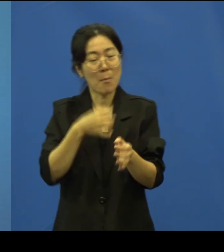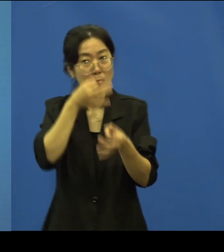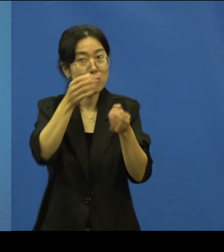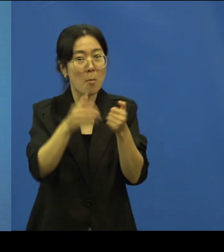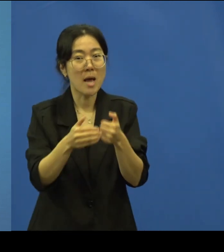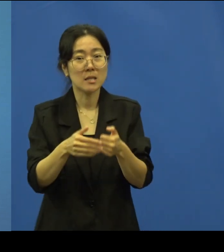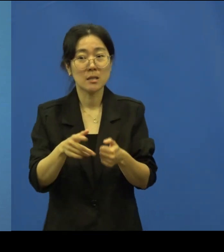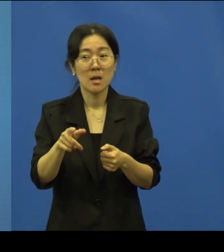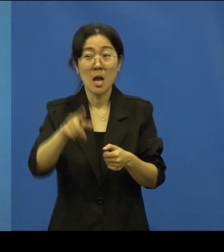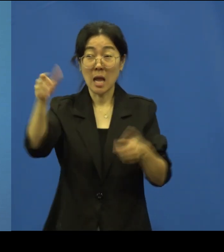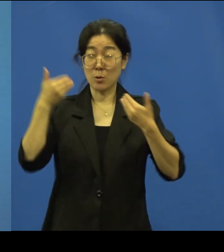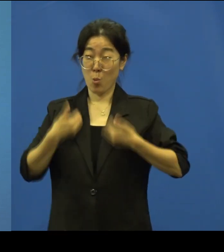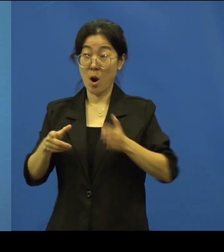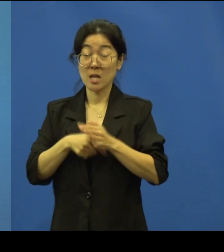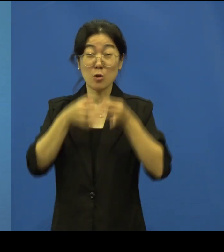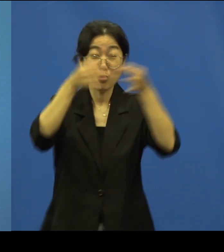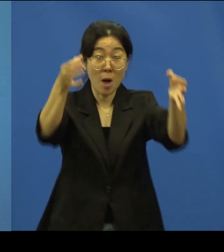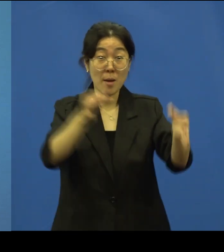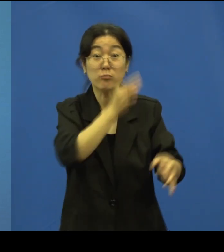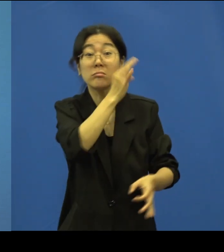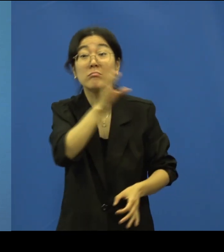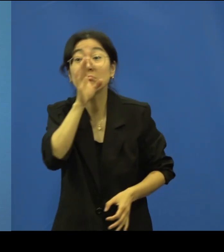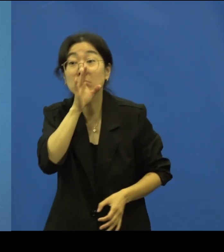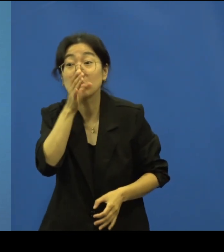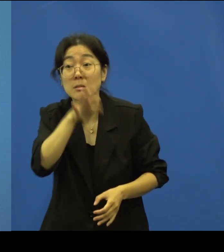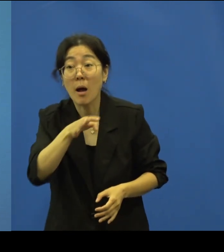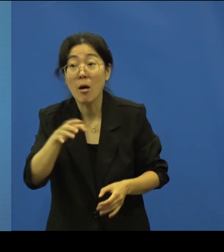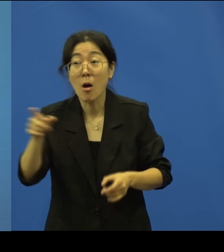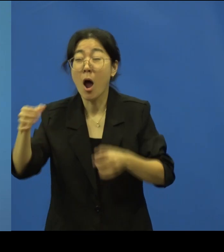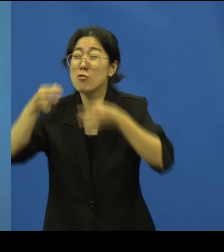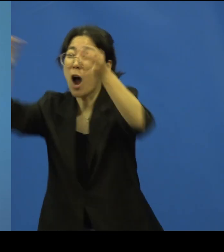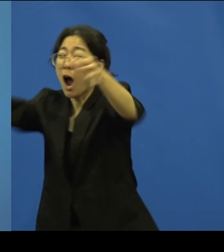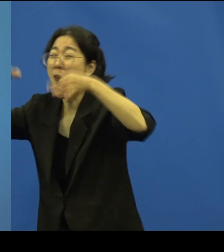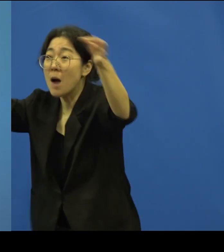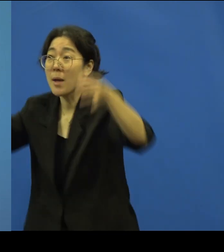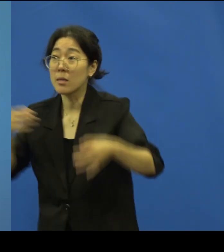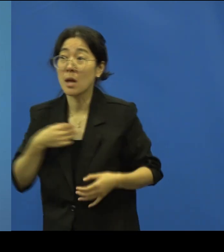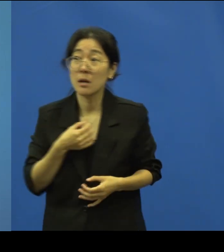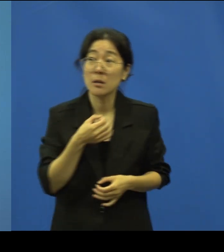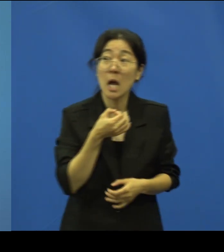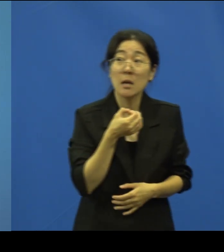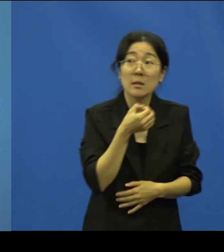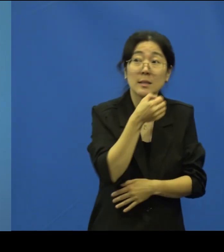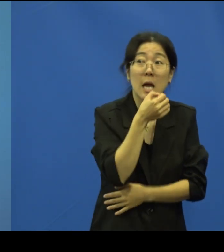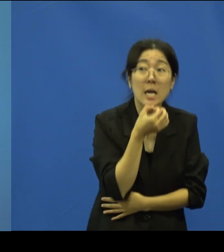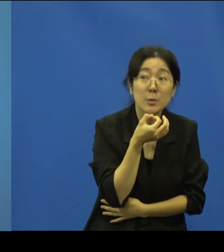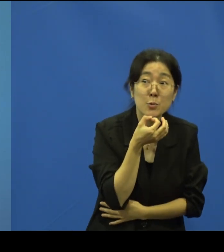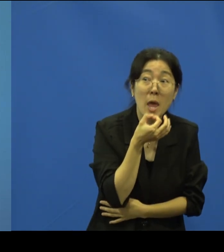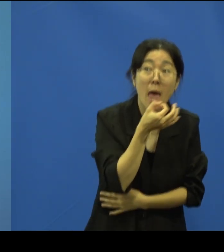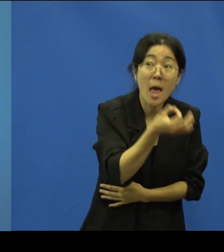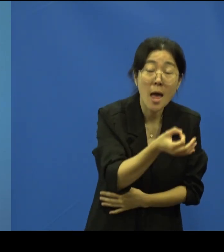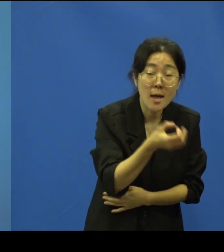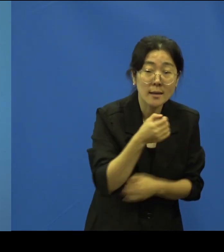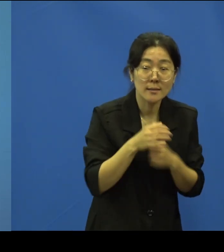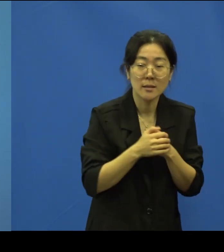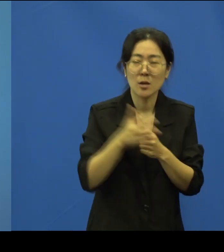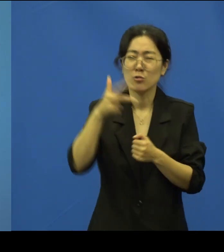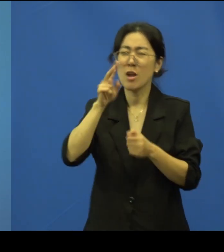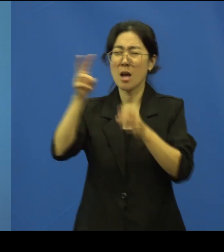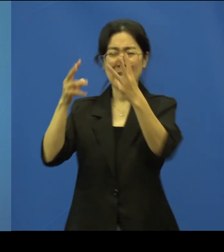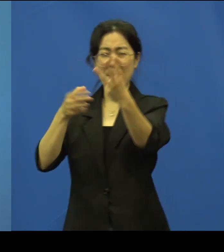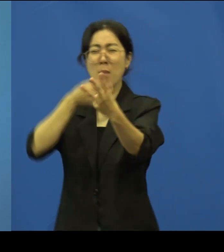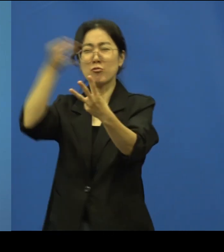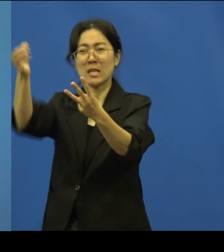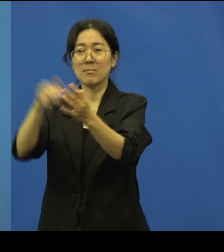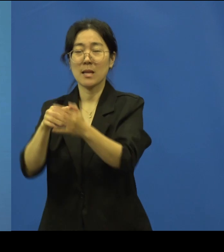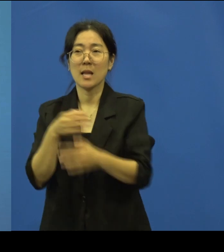아주 기도 시간만 기다렸어요. 그리고 다 같이 주여 삼창하고 기도하겠습니다. 근데 첫